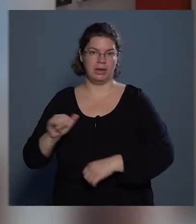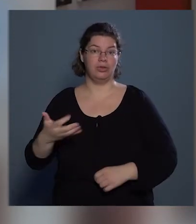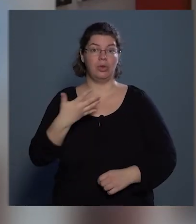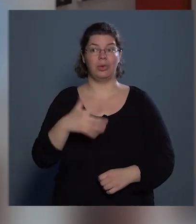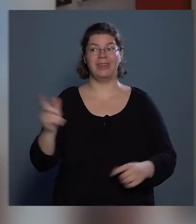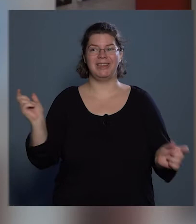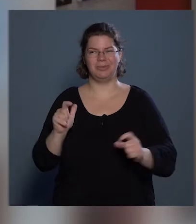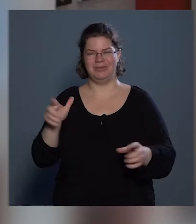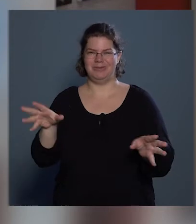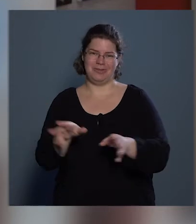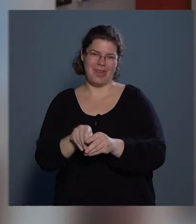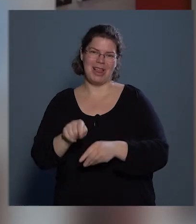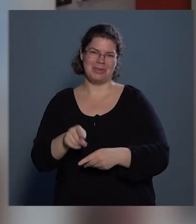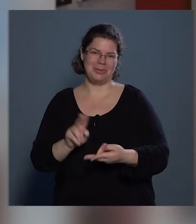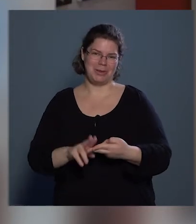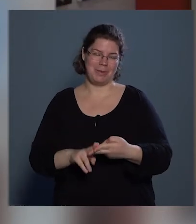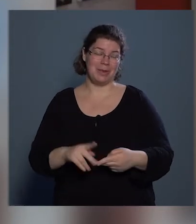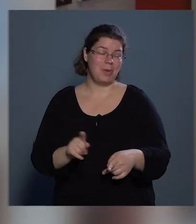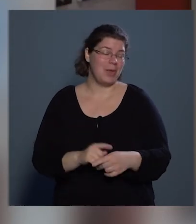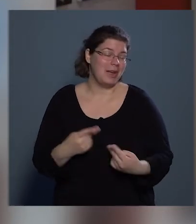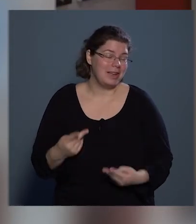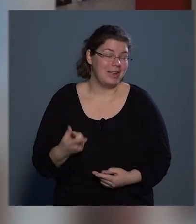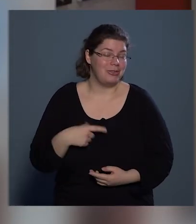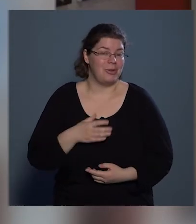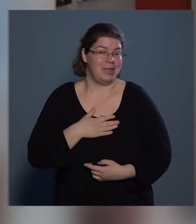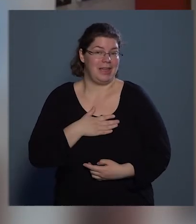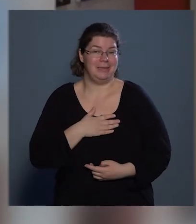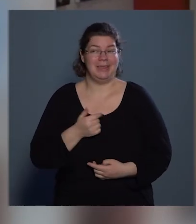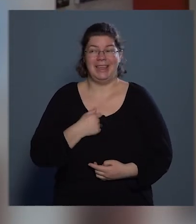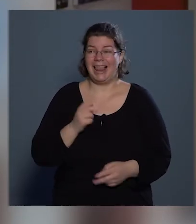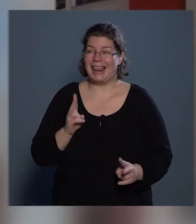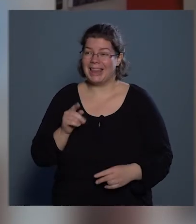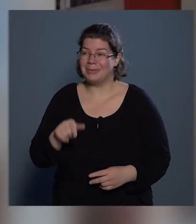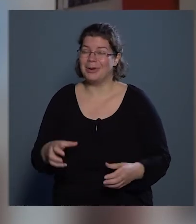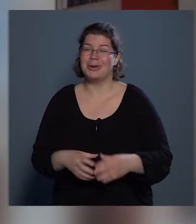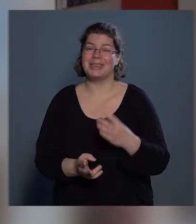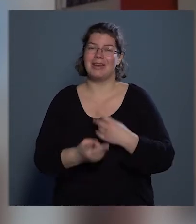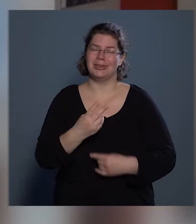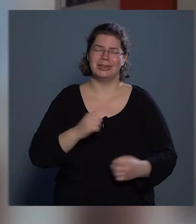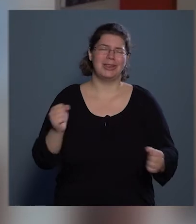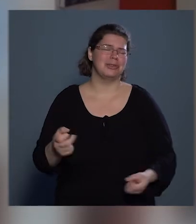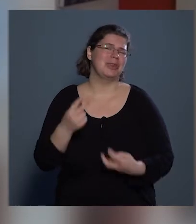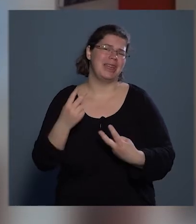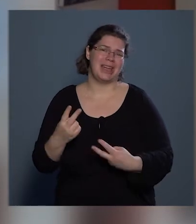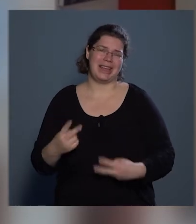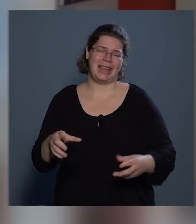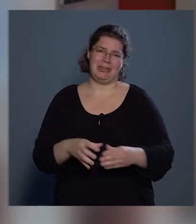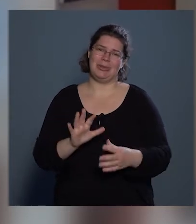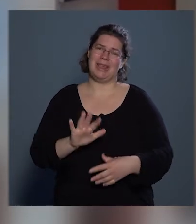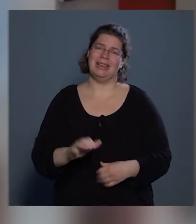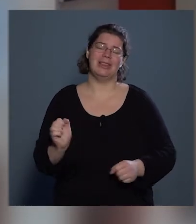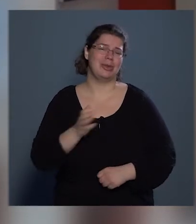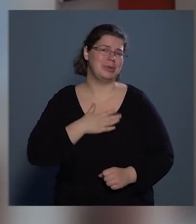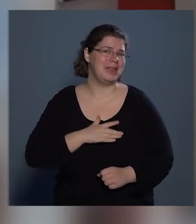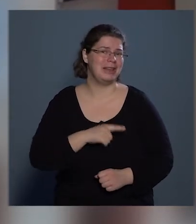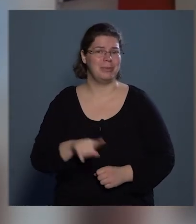velük ünnepelhettük, és ez egy olyan kincs volt számomra, hogy én lehettem ott az osztályfőnök egy nagyon értékes osztálynál, nagyon szerettem őket,